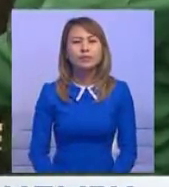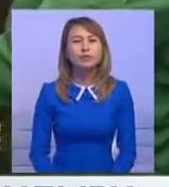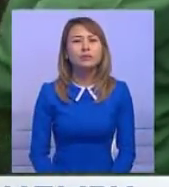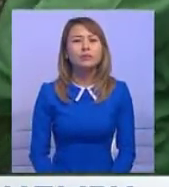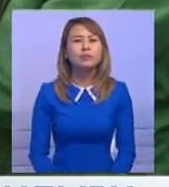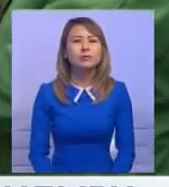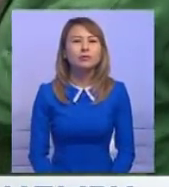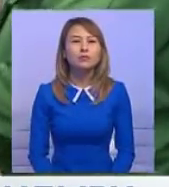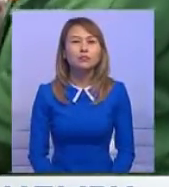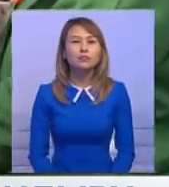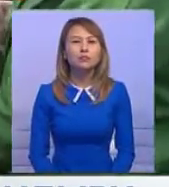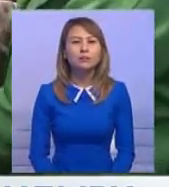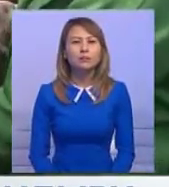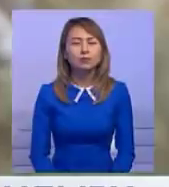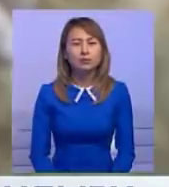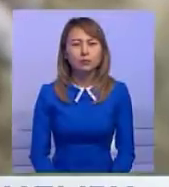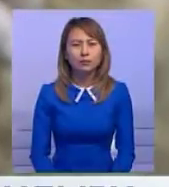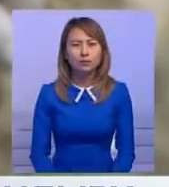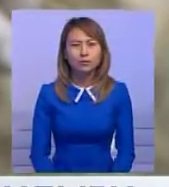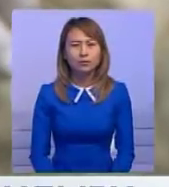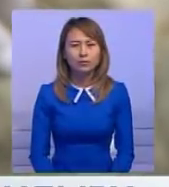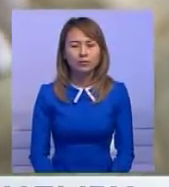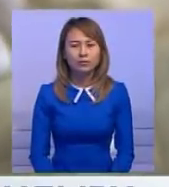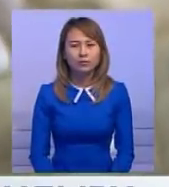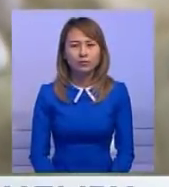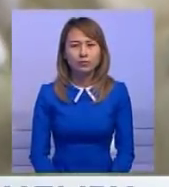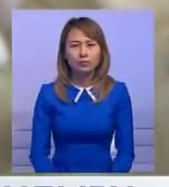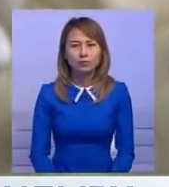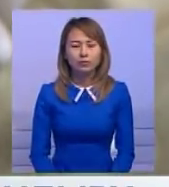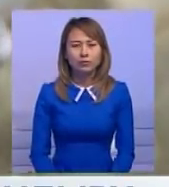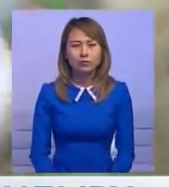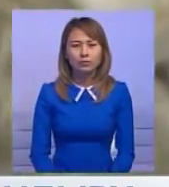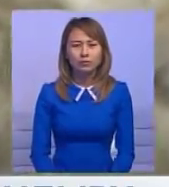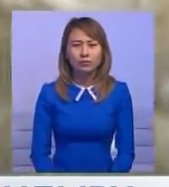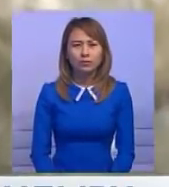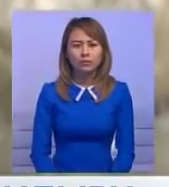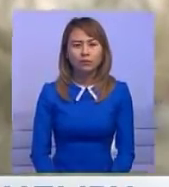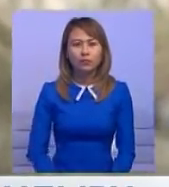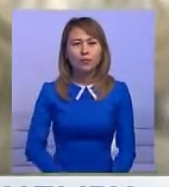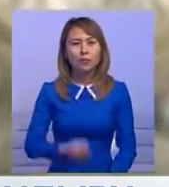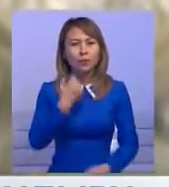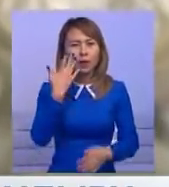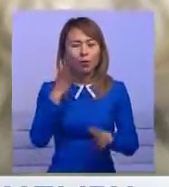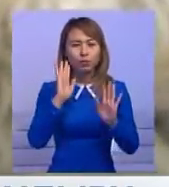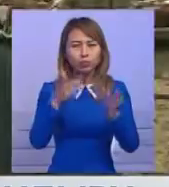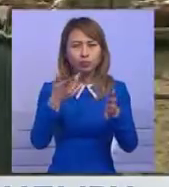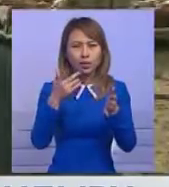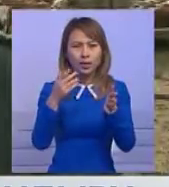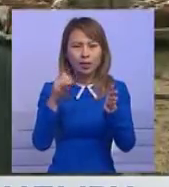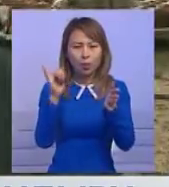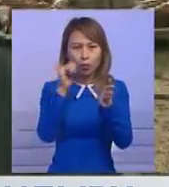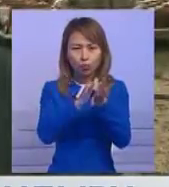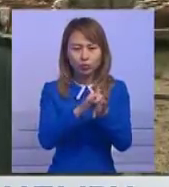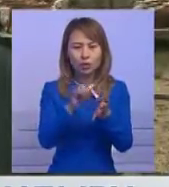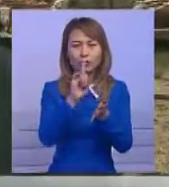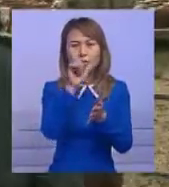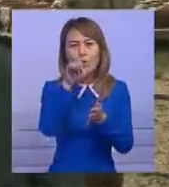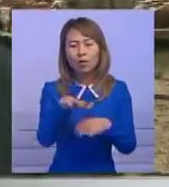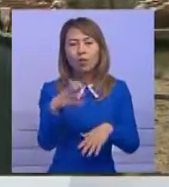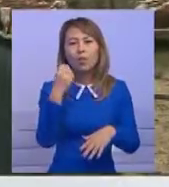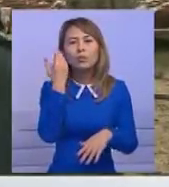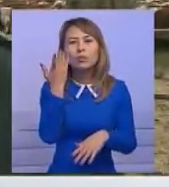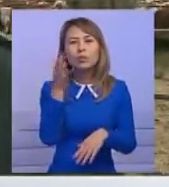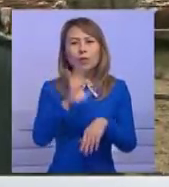Вот ближе. Ақ шип салынғаннан кейін оның ана компьютерде данный тұрады. Бұл қай ауруға, қай